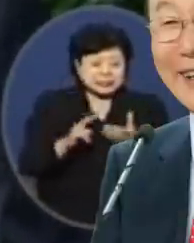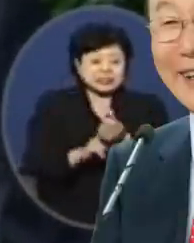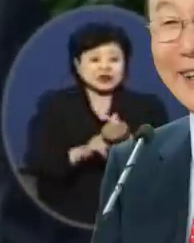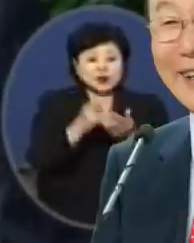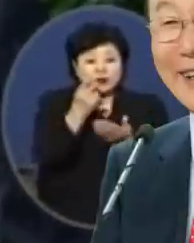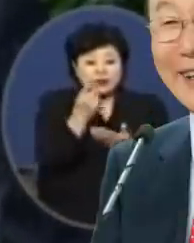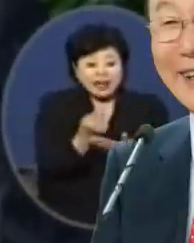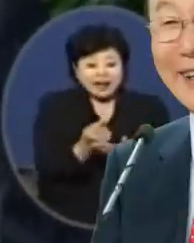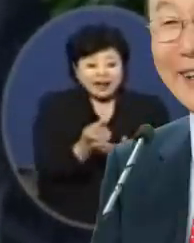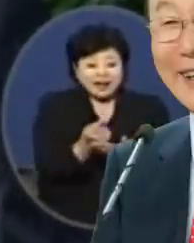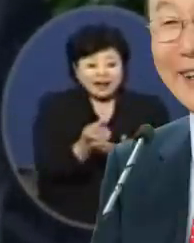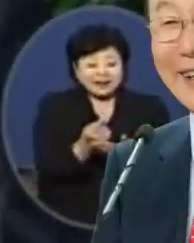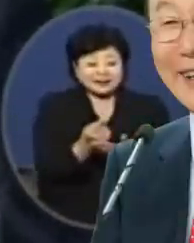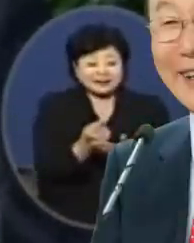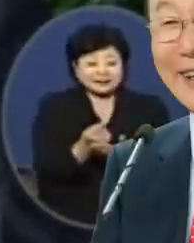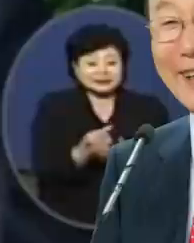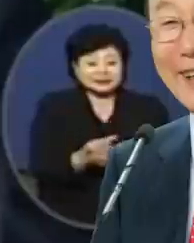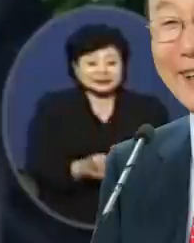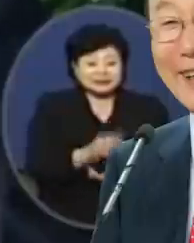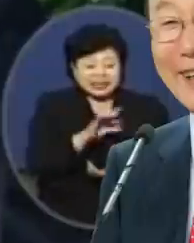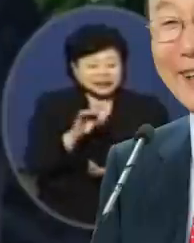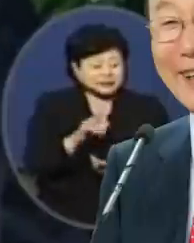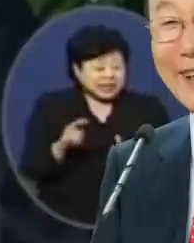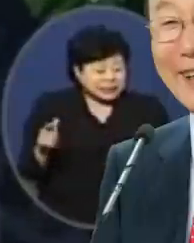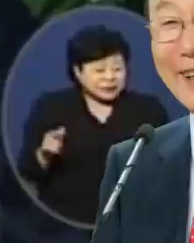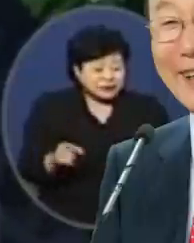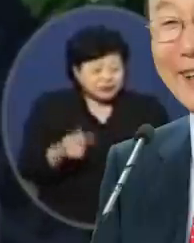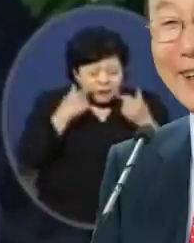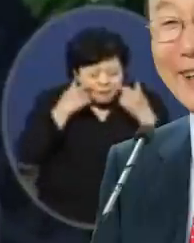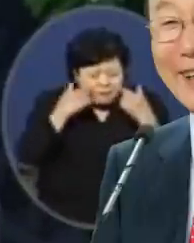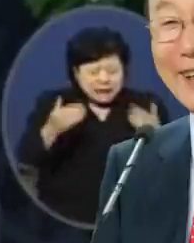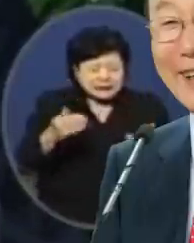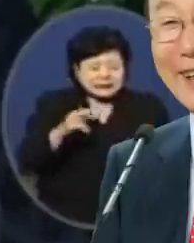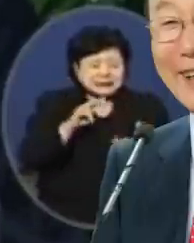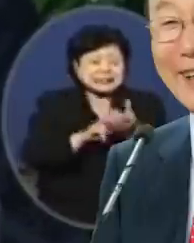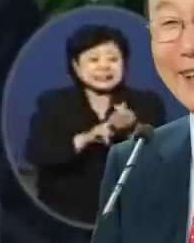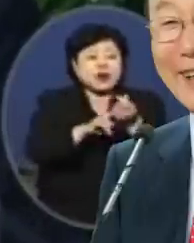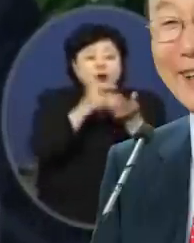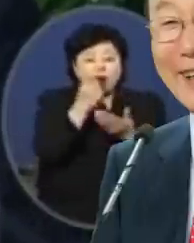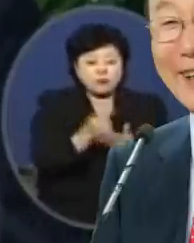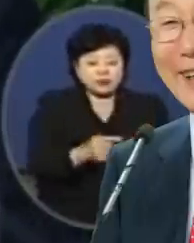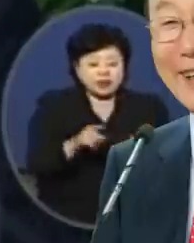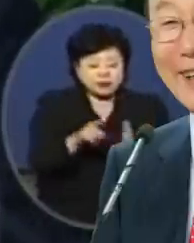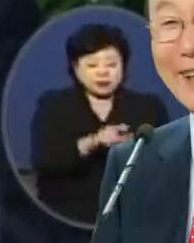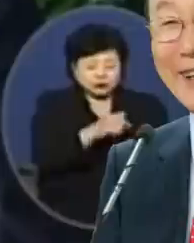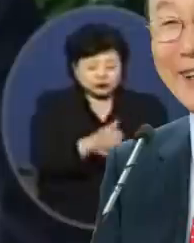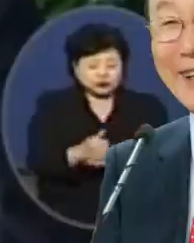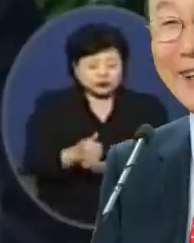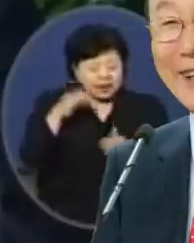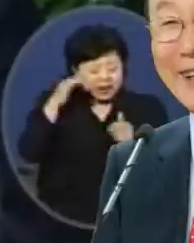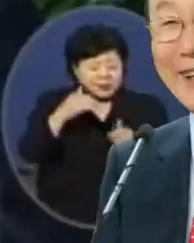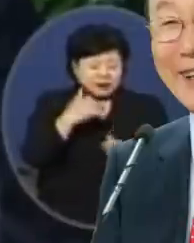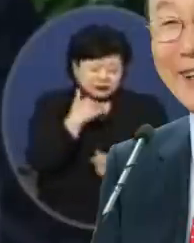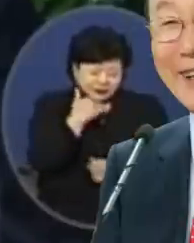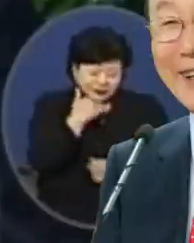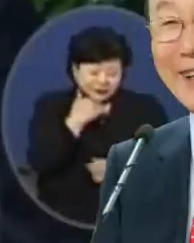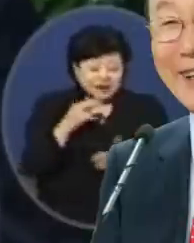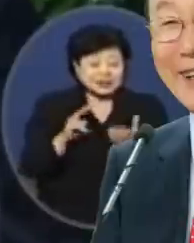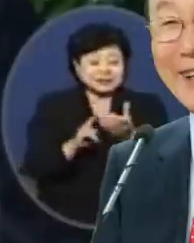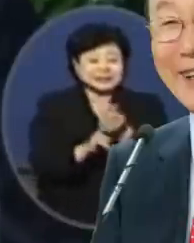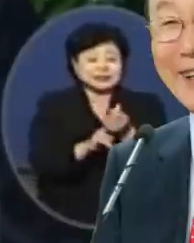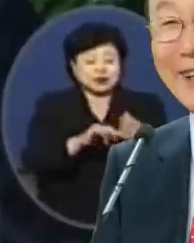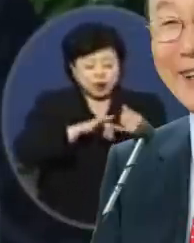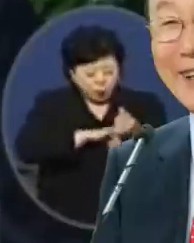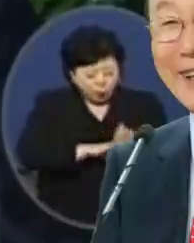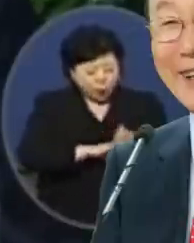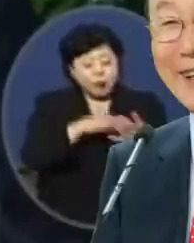따라온다. 간혹 따라오는 것이 아니라 반드시 따라온다. 믿고 주님을 앙망하고 기다리면 기적이